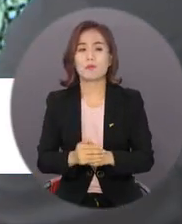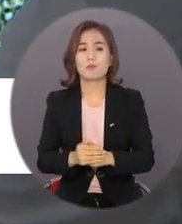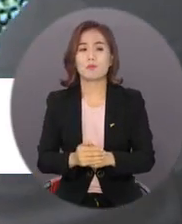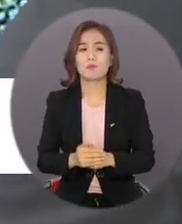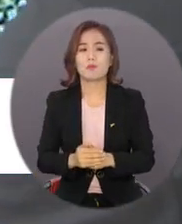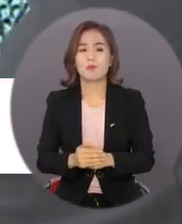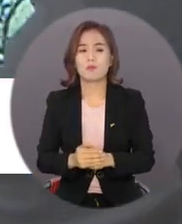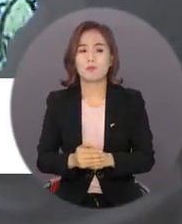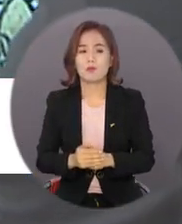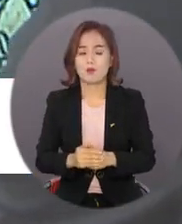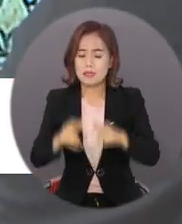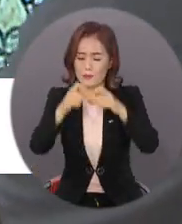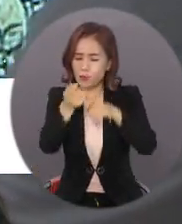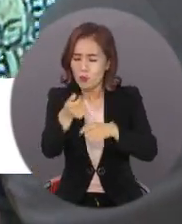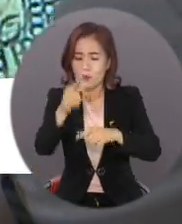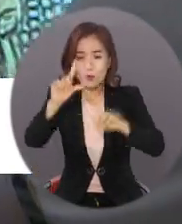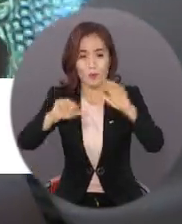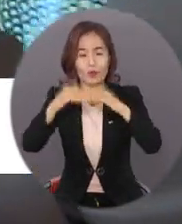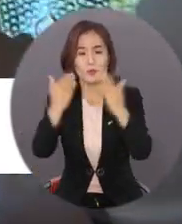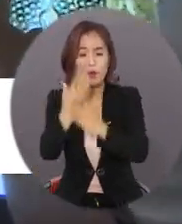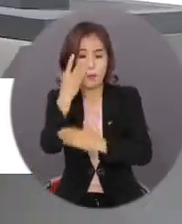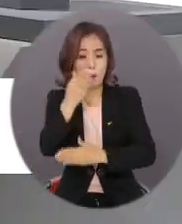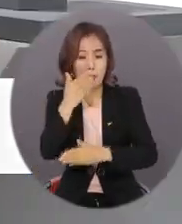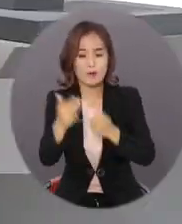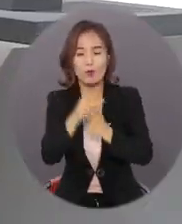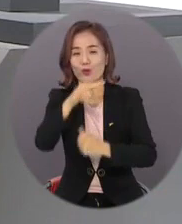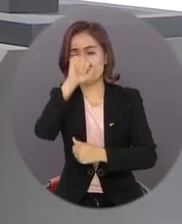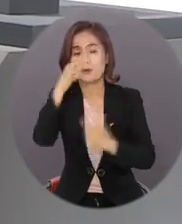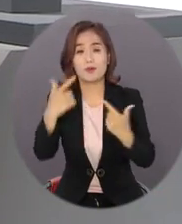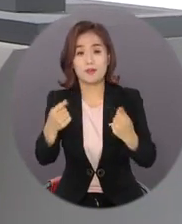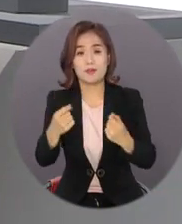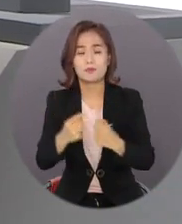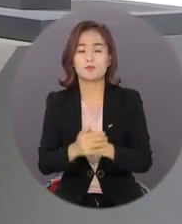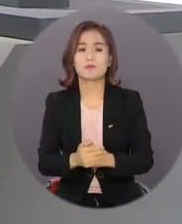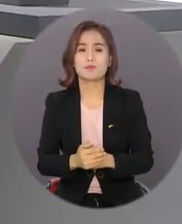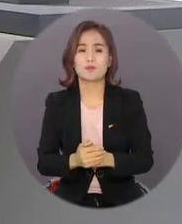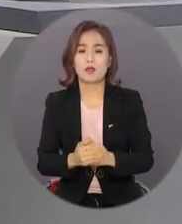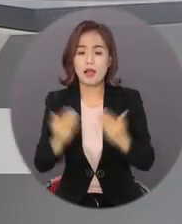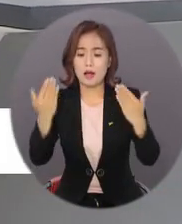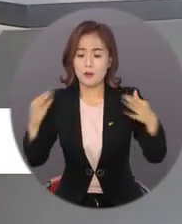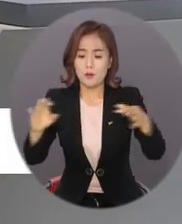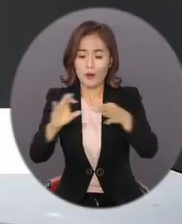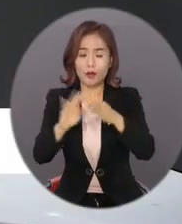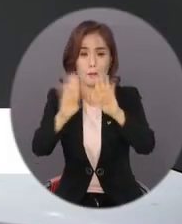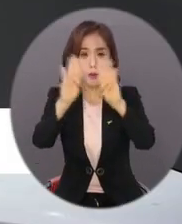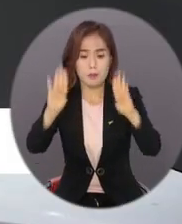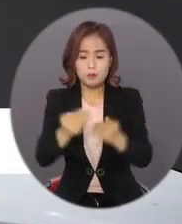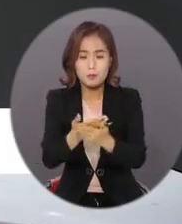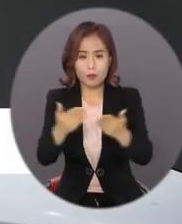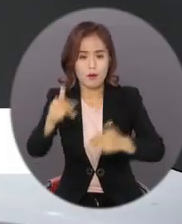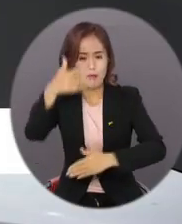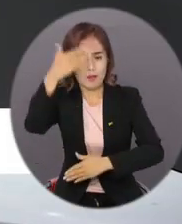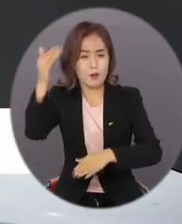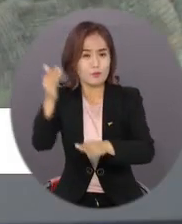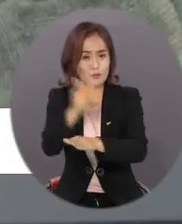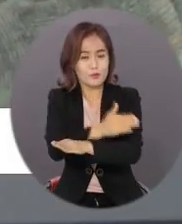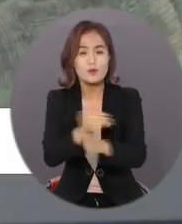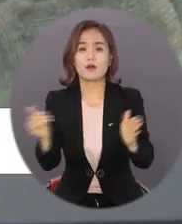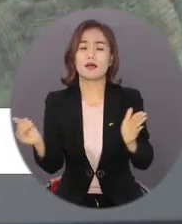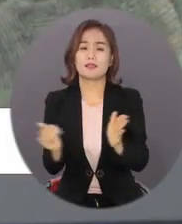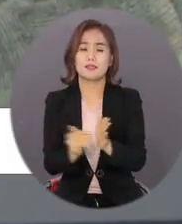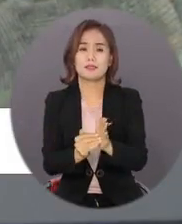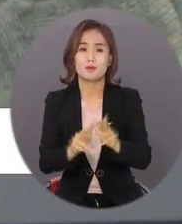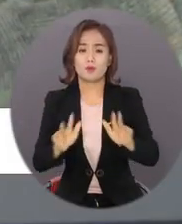사성 무늬도 볼 수 있고 그래가지고 좋은 것 같아요. 학교에 딸린 박물관에 전시된 유물들은 고조선부터